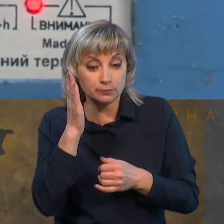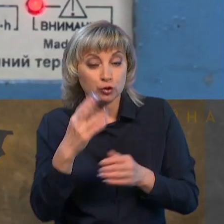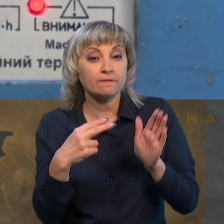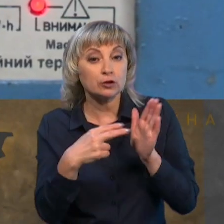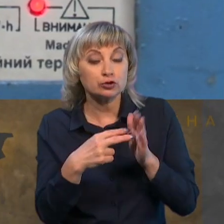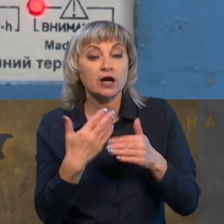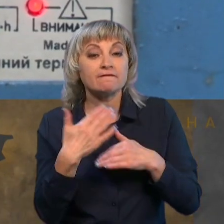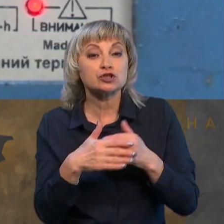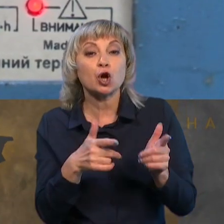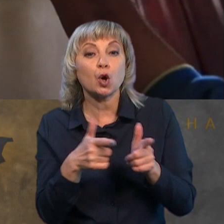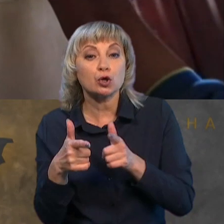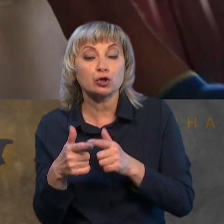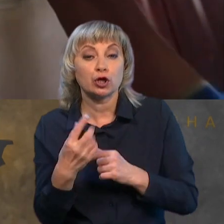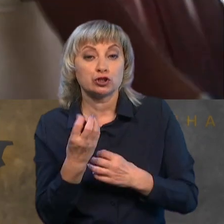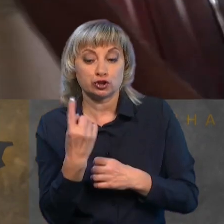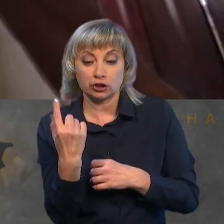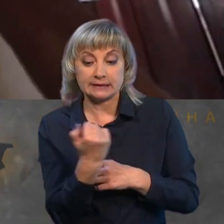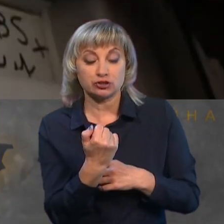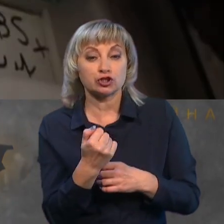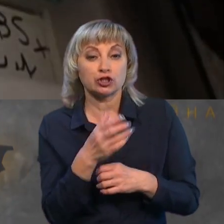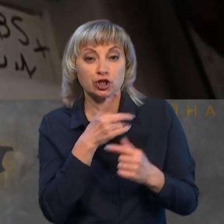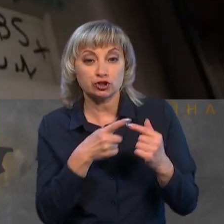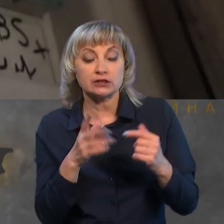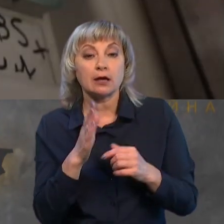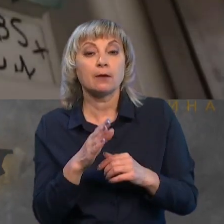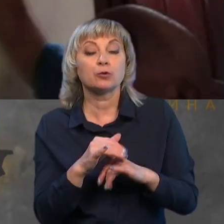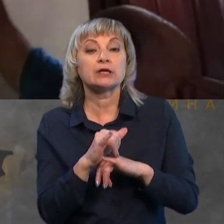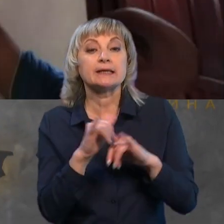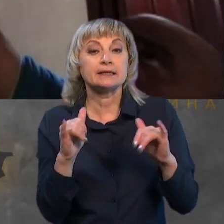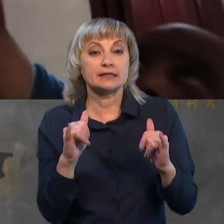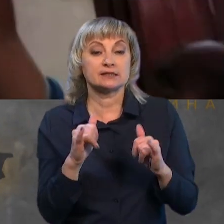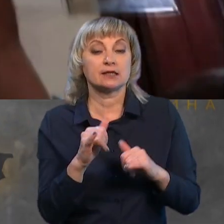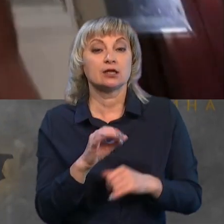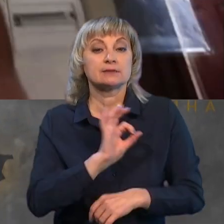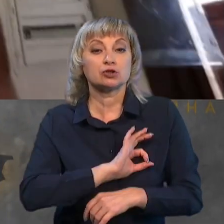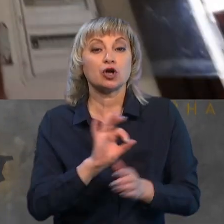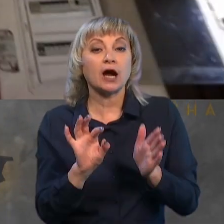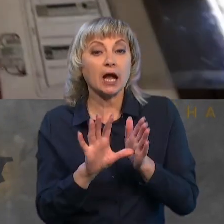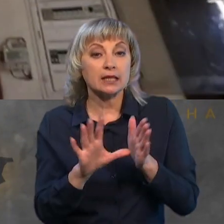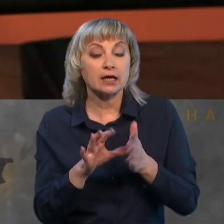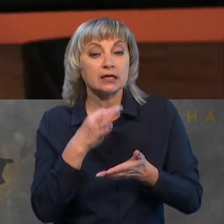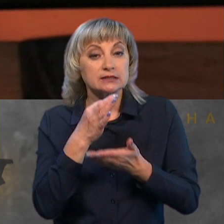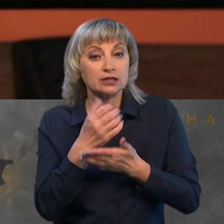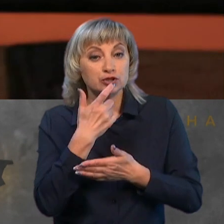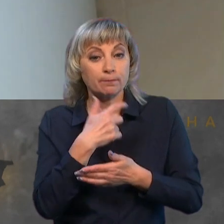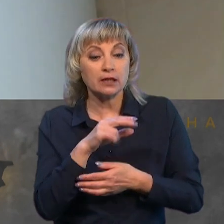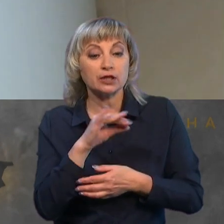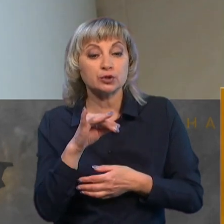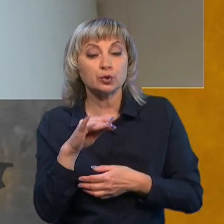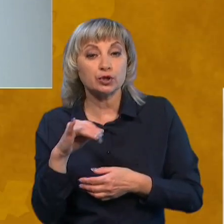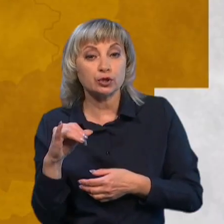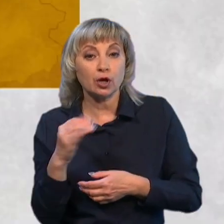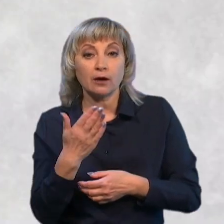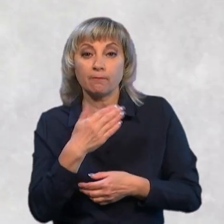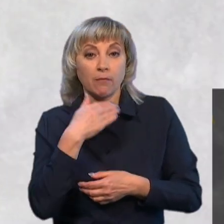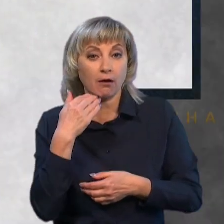Уже готується, в принципі, що ще тиждень часу і піде якби ріст споживання електроенергії вже. Скажіть, і тому будемо вже дивитися. Скажіть, пане Юрію, ви дуже